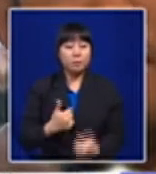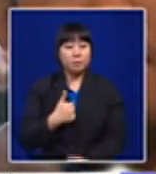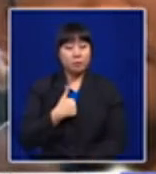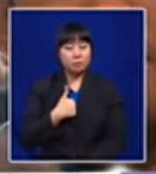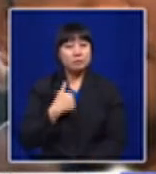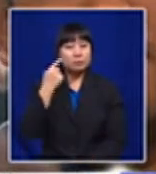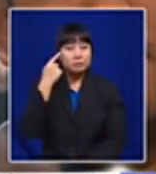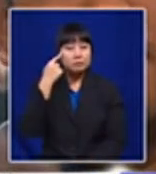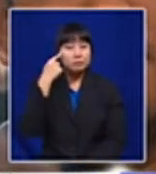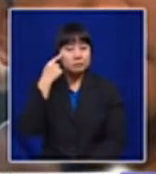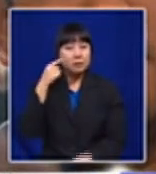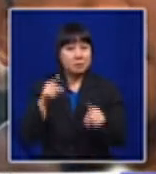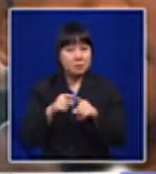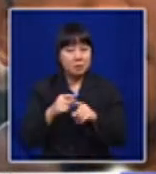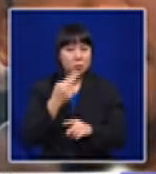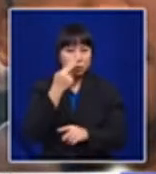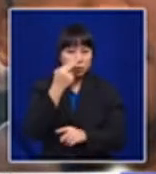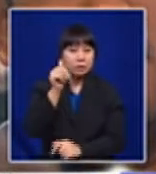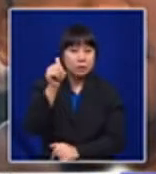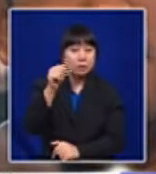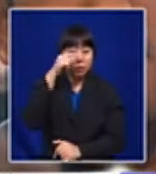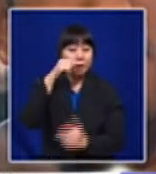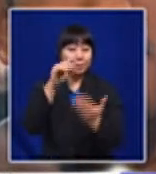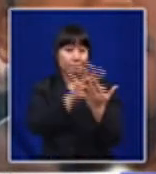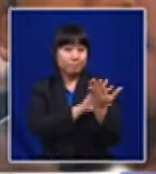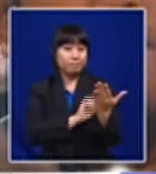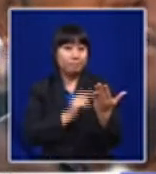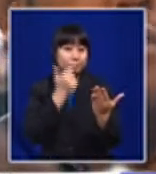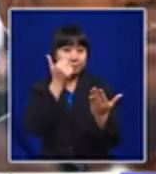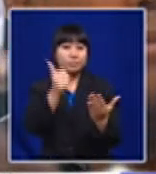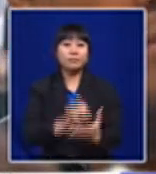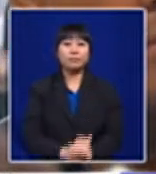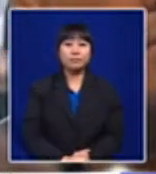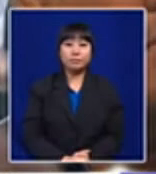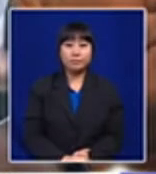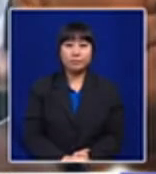ามันเป็นสัญญาณที่ดีมากสำหรับเมืองไทยนะ